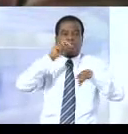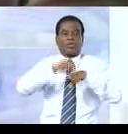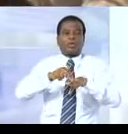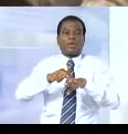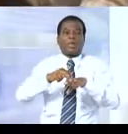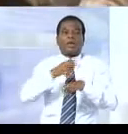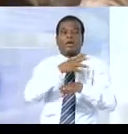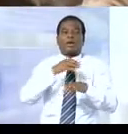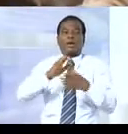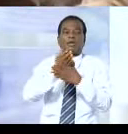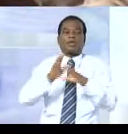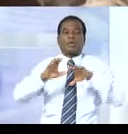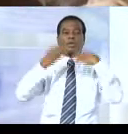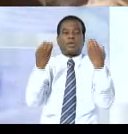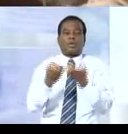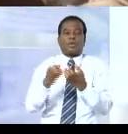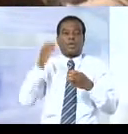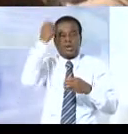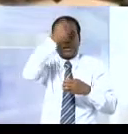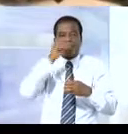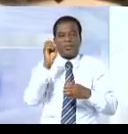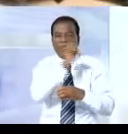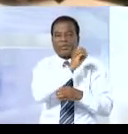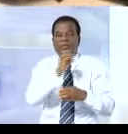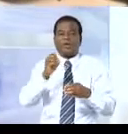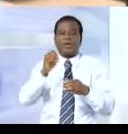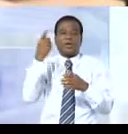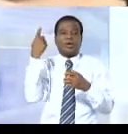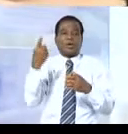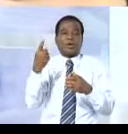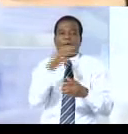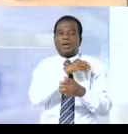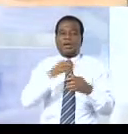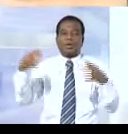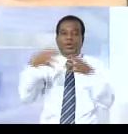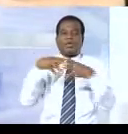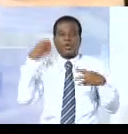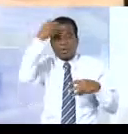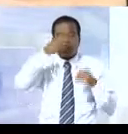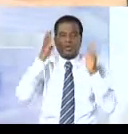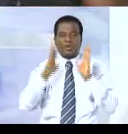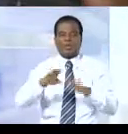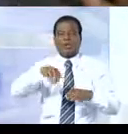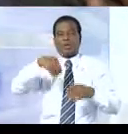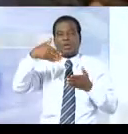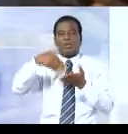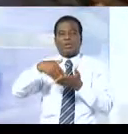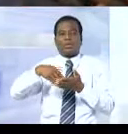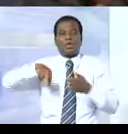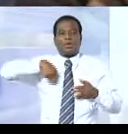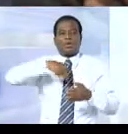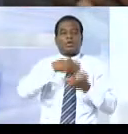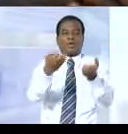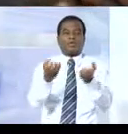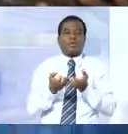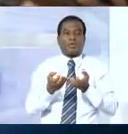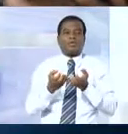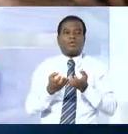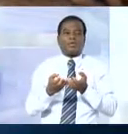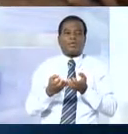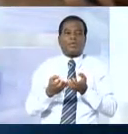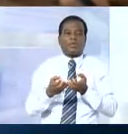APE entre les commissions de la CEDEAO et de l'UEMOA d'une part et de l'Union européenne d'autre part. Nous avons voulu mettre un